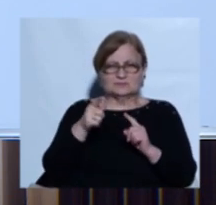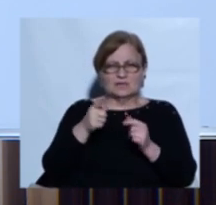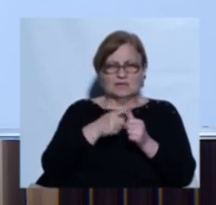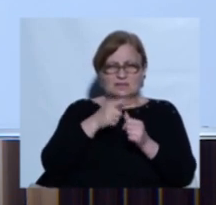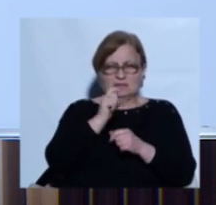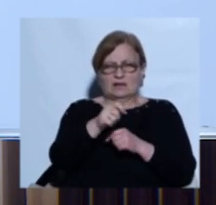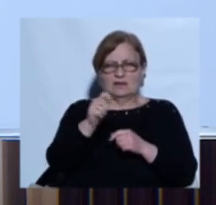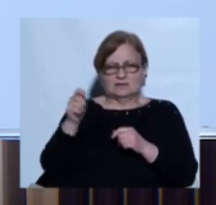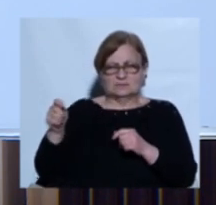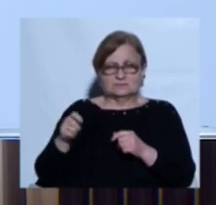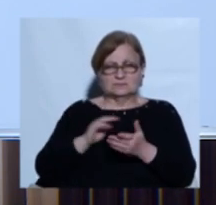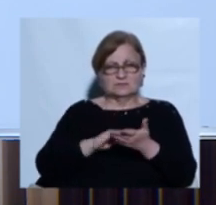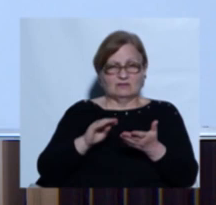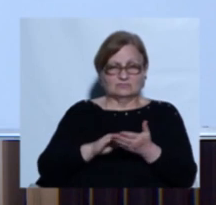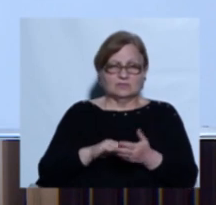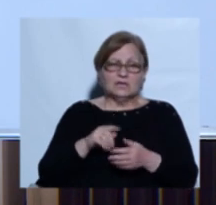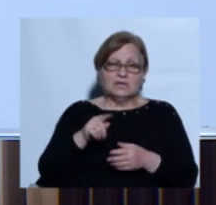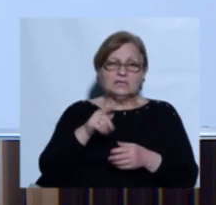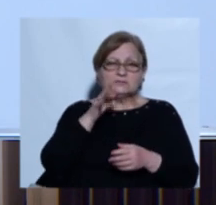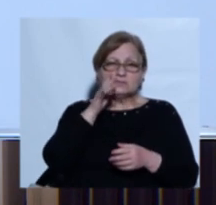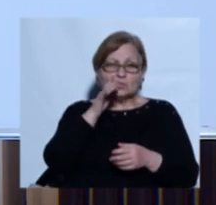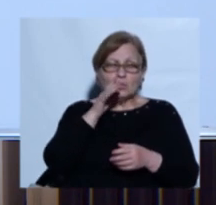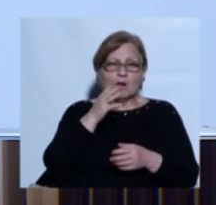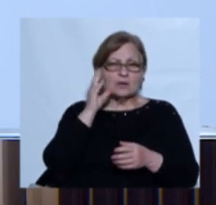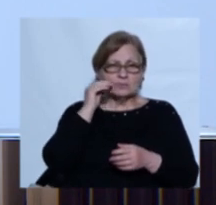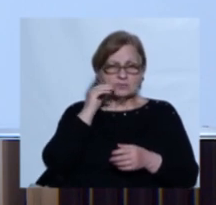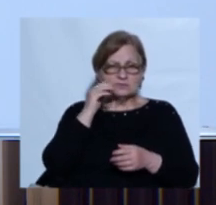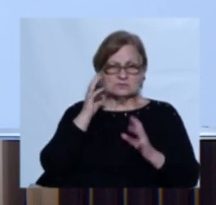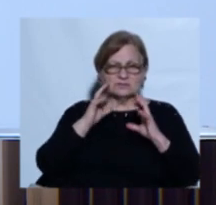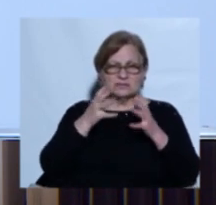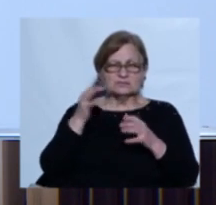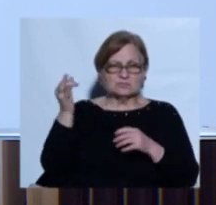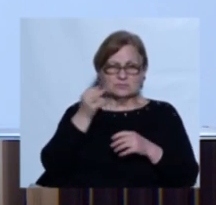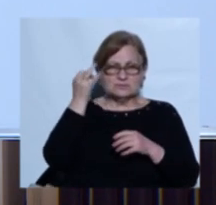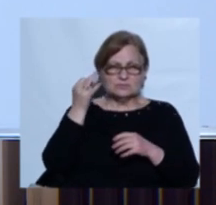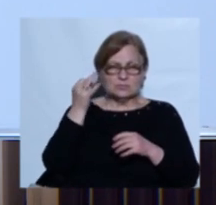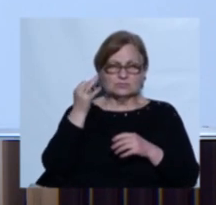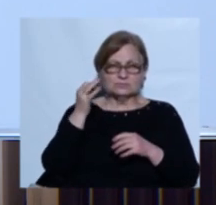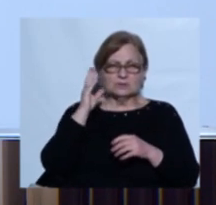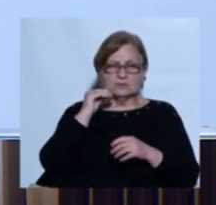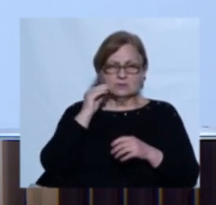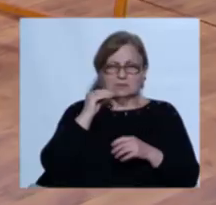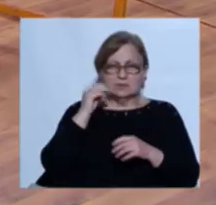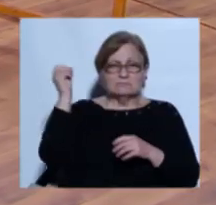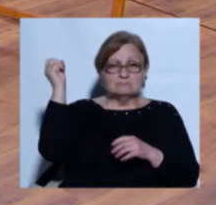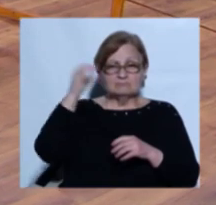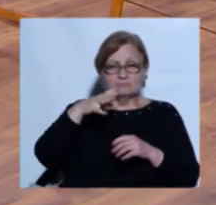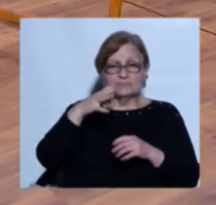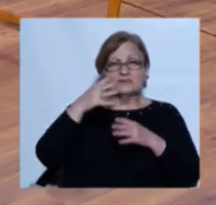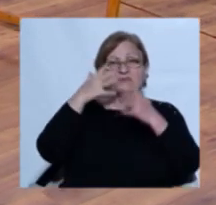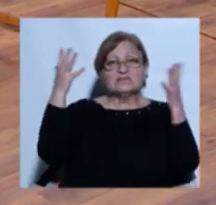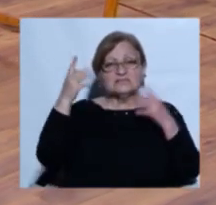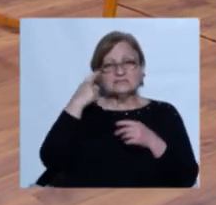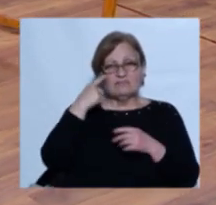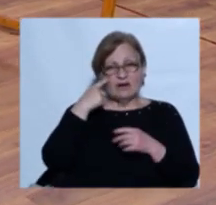მათაც ავტორი, ხო? ეს ის დროა, ეს ის ხანა კაცობრიობის ისტორიაში, როცა მზე დღის